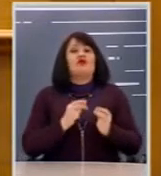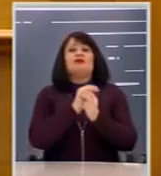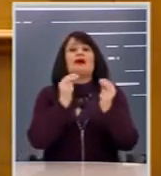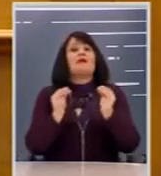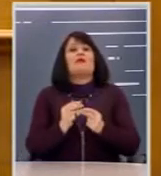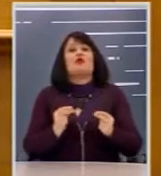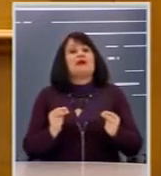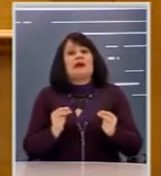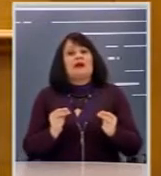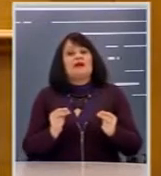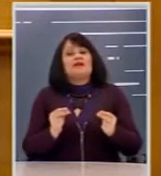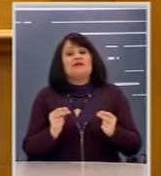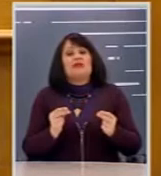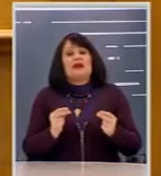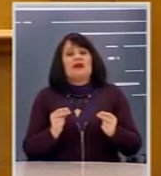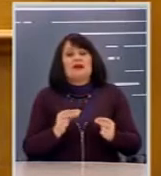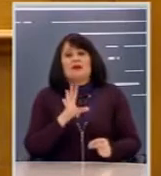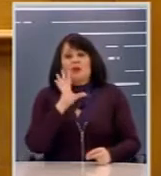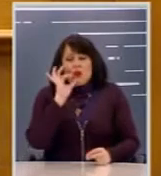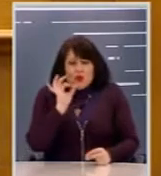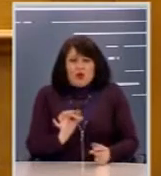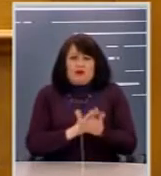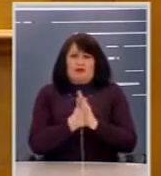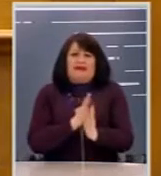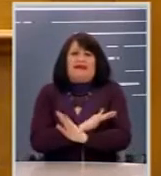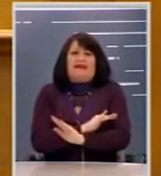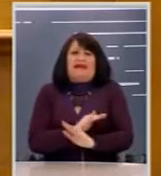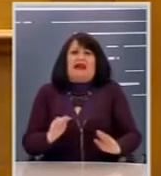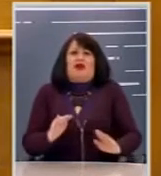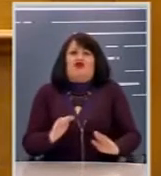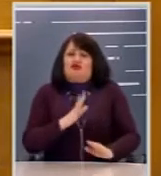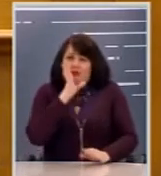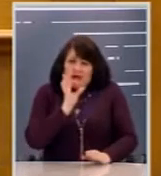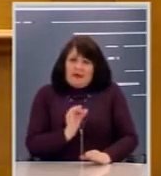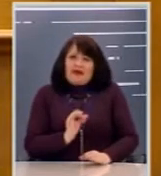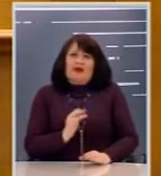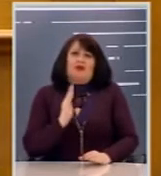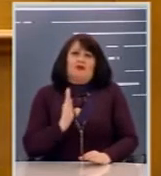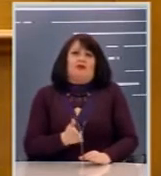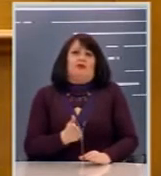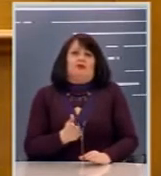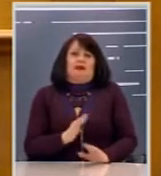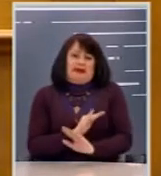μηδενίσουμε, κυριολεκτικά να μηδενίσουμε, ό,τι μπορεί να